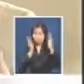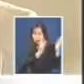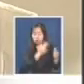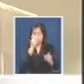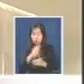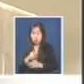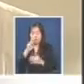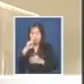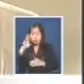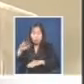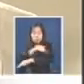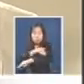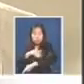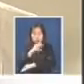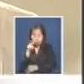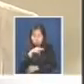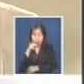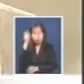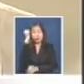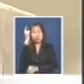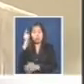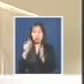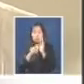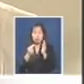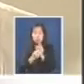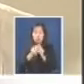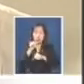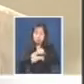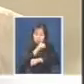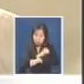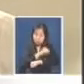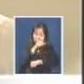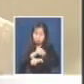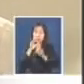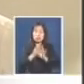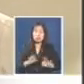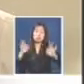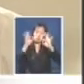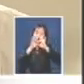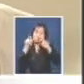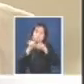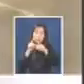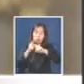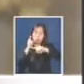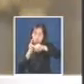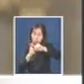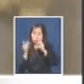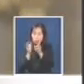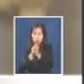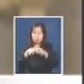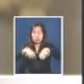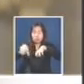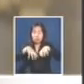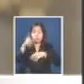ญชีเราก็เข้าใจด้วยว่าส่วนหนึ่งเนี่ยค่าแรงเนี่ยเป็นส่วนหนึ่งของต้นทุนในค่าดำเนินการแต่ถ้ารวมค่าดำเนินการทั้งหม